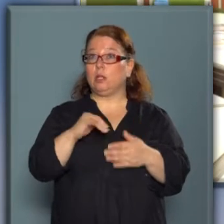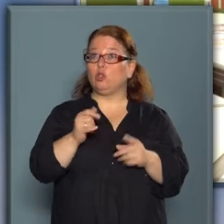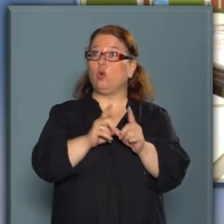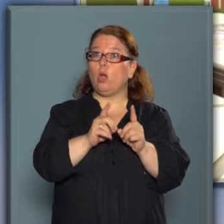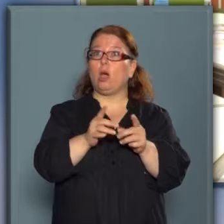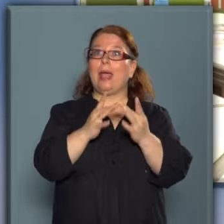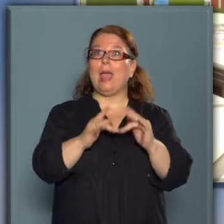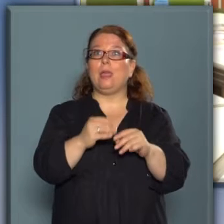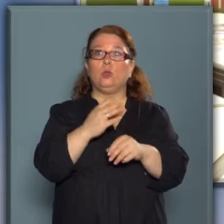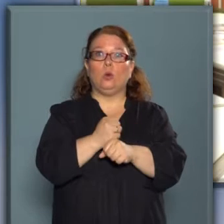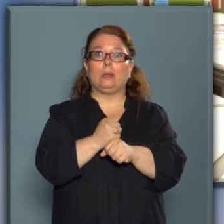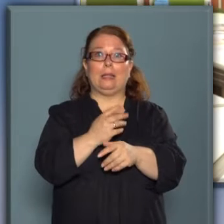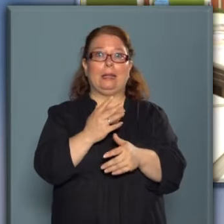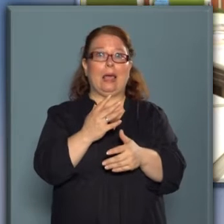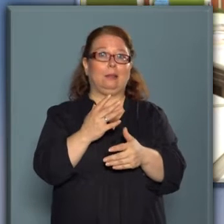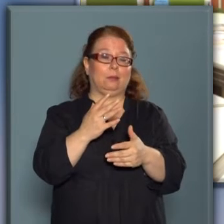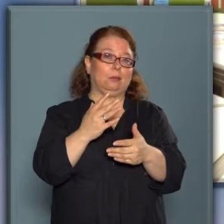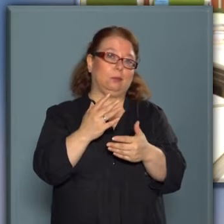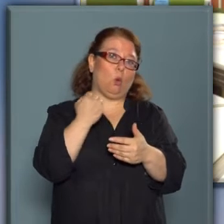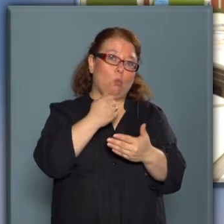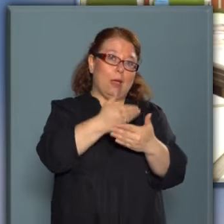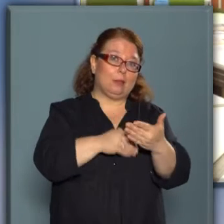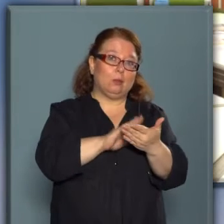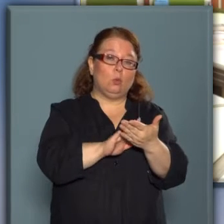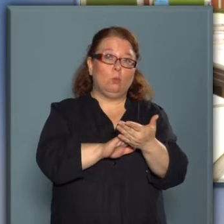ez is egy olyan helytörténeti dokumentum,